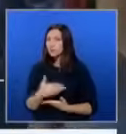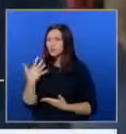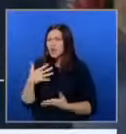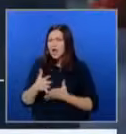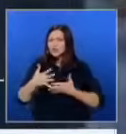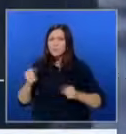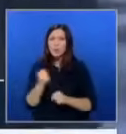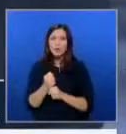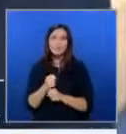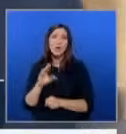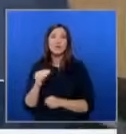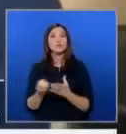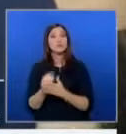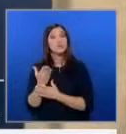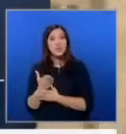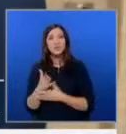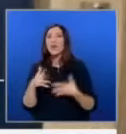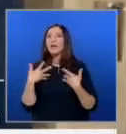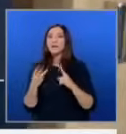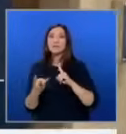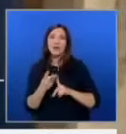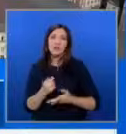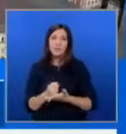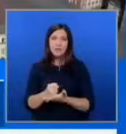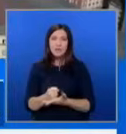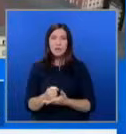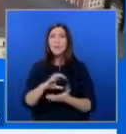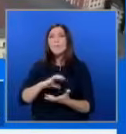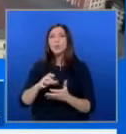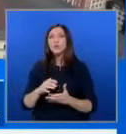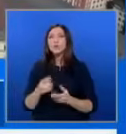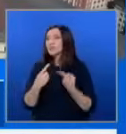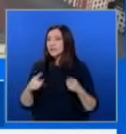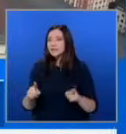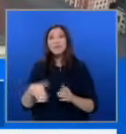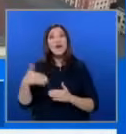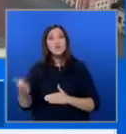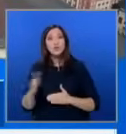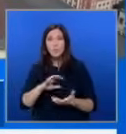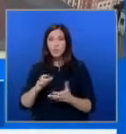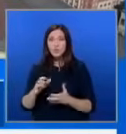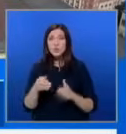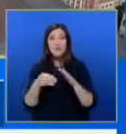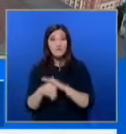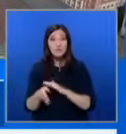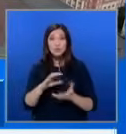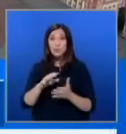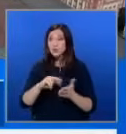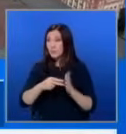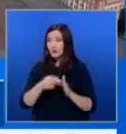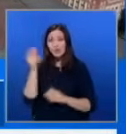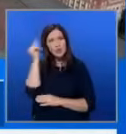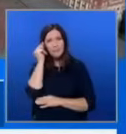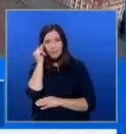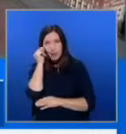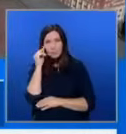страшно много работа, казват от Възраждане и искат третия мандат. Политическите на различия са външно-политически. Във вътрешно-политически план ще ви